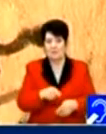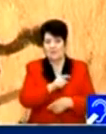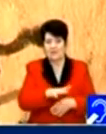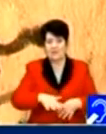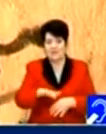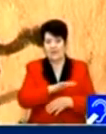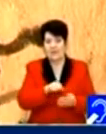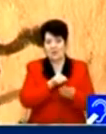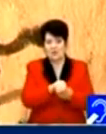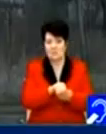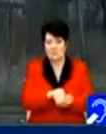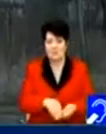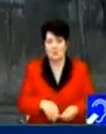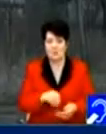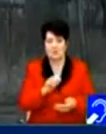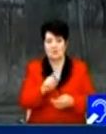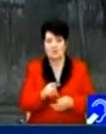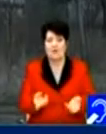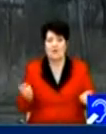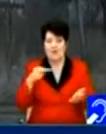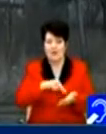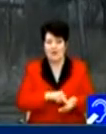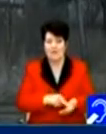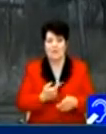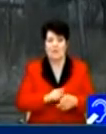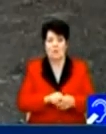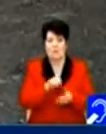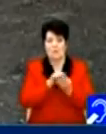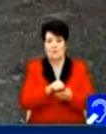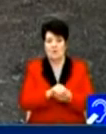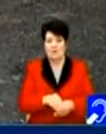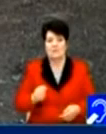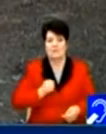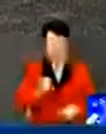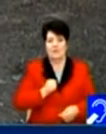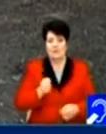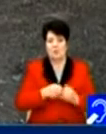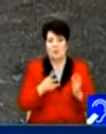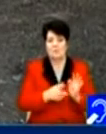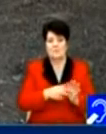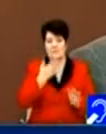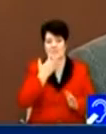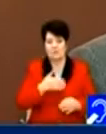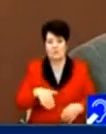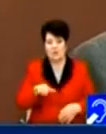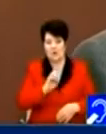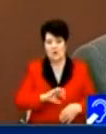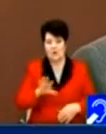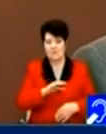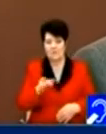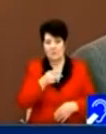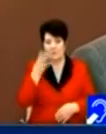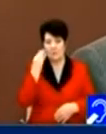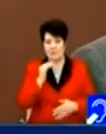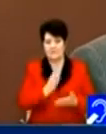terenul cimitirului și anunță că vor reabilita așezământul unde sunt înmormântați soldați din 18 națiuni europene. Republica Moldova